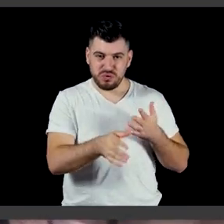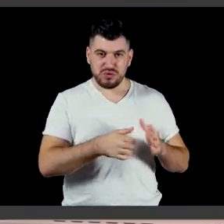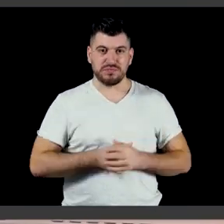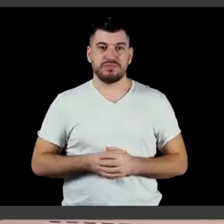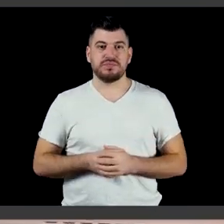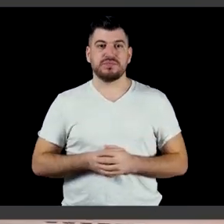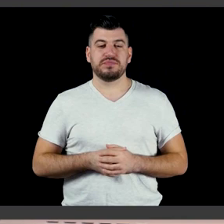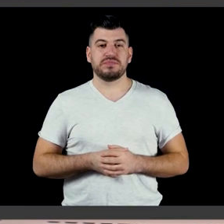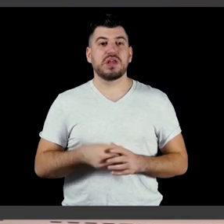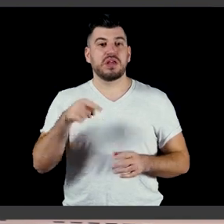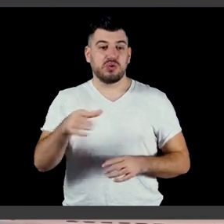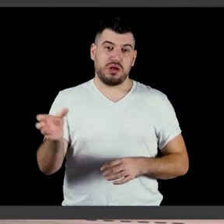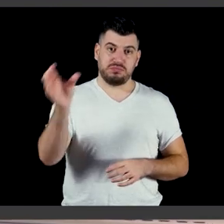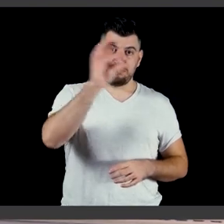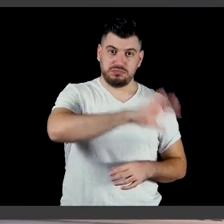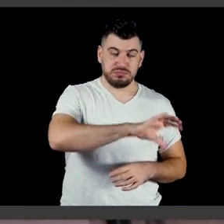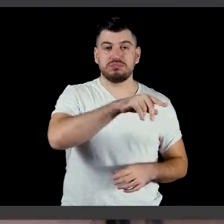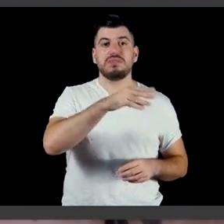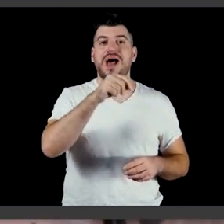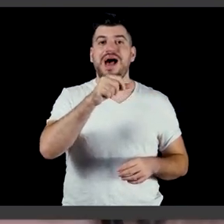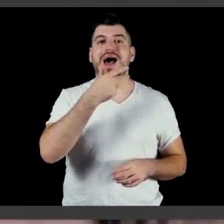φωτιά μου και ρίχνω μέσα το αλεύρι.